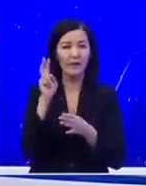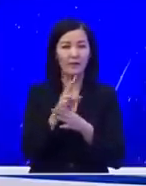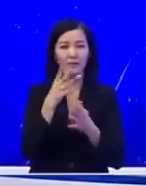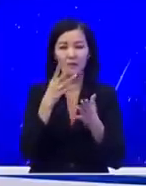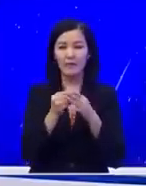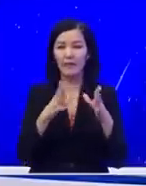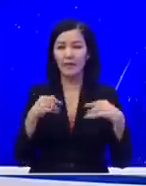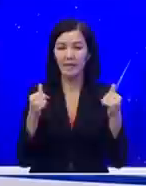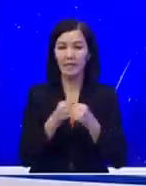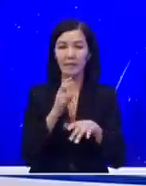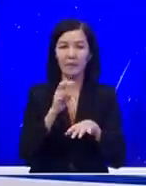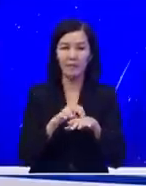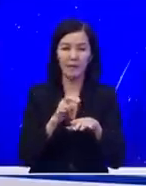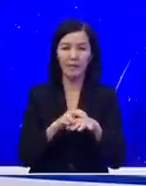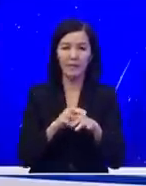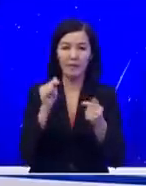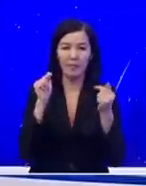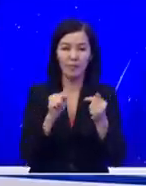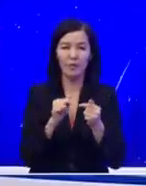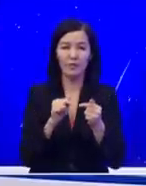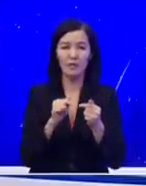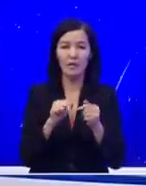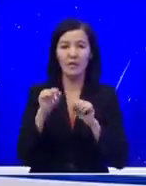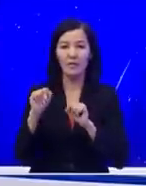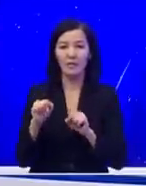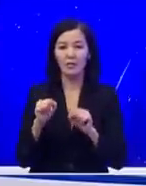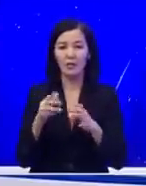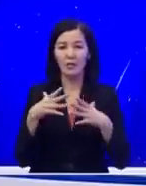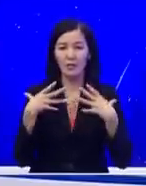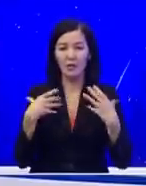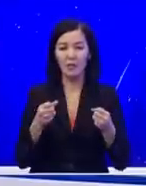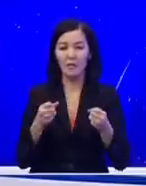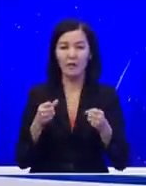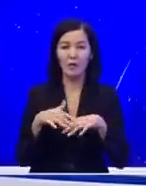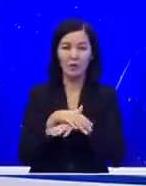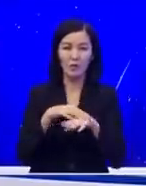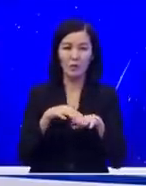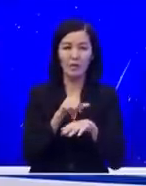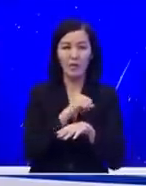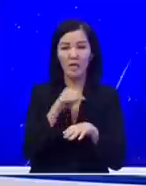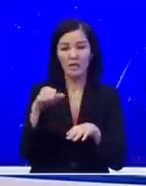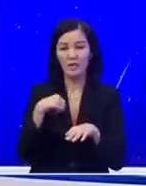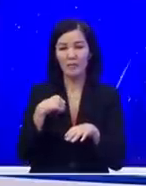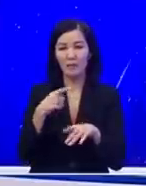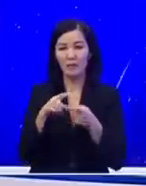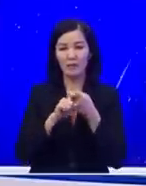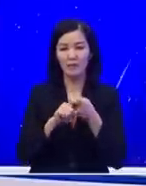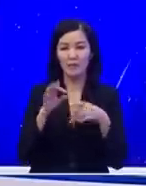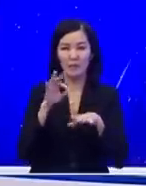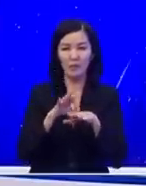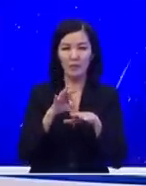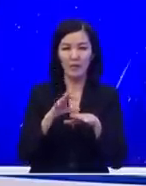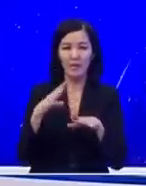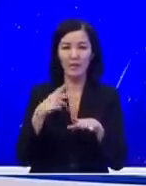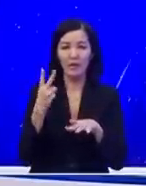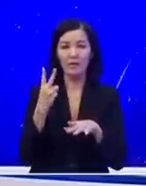семьи, медики борются за жизни и здоровье соотечественников. К сожалению, некоторые из них сами стали жертвами коварного вируса. Двум